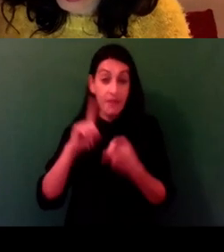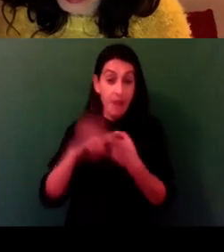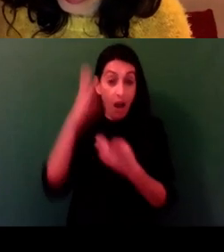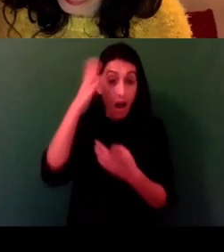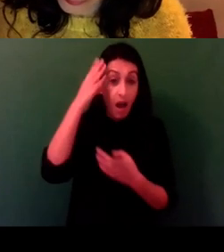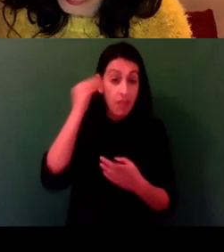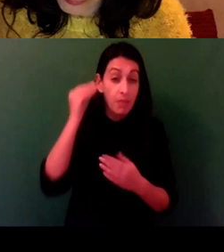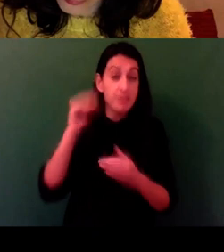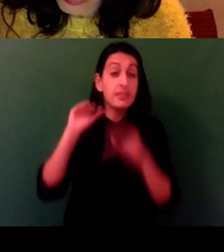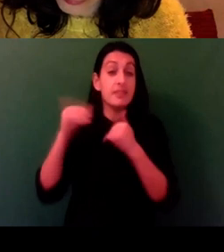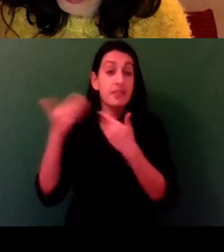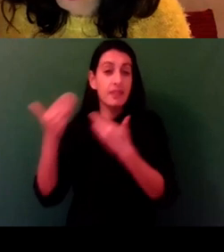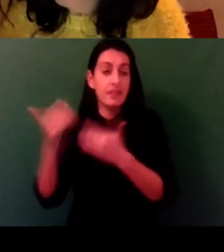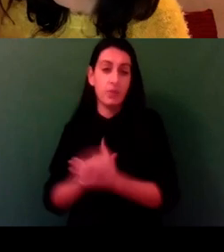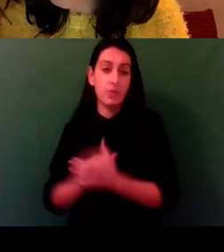önemi bence bu işlevi.